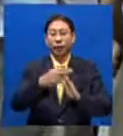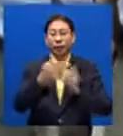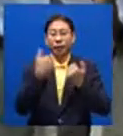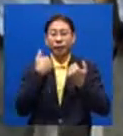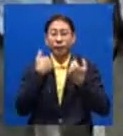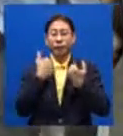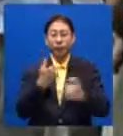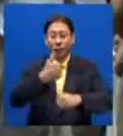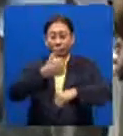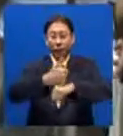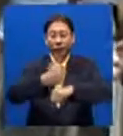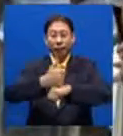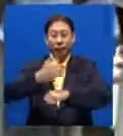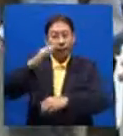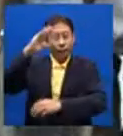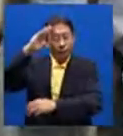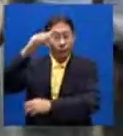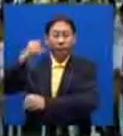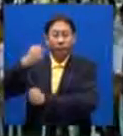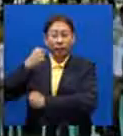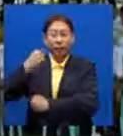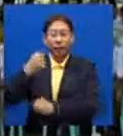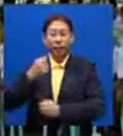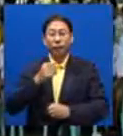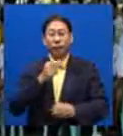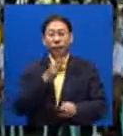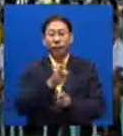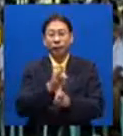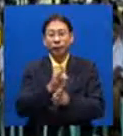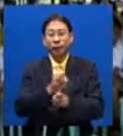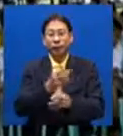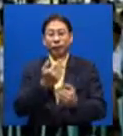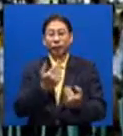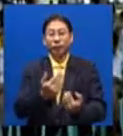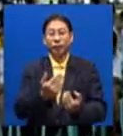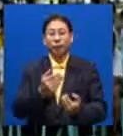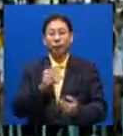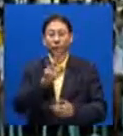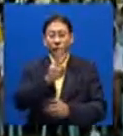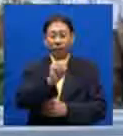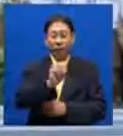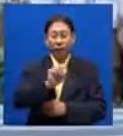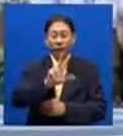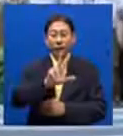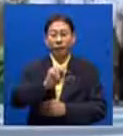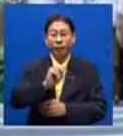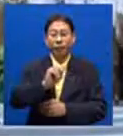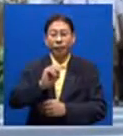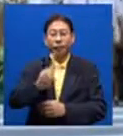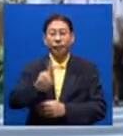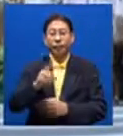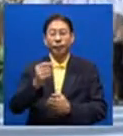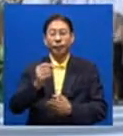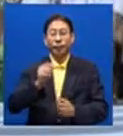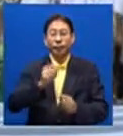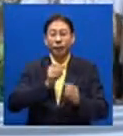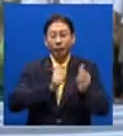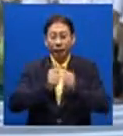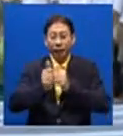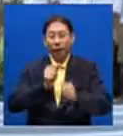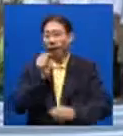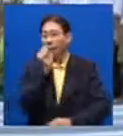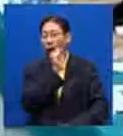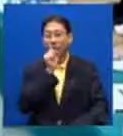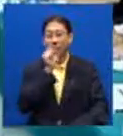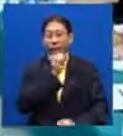นาคผจญผู้บัญชาการกองกำลังรักษาความสงบมณฑลทหารบกที่ 31เปิดโครงการประกวดร้องเพลงหมู่ที่